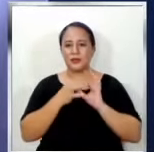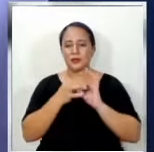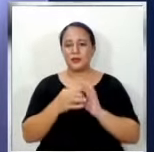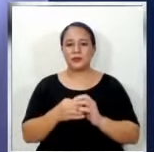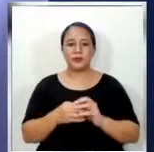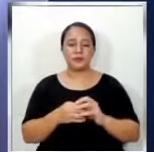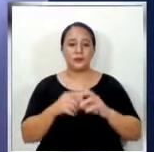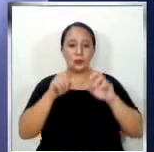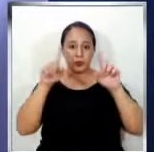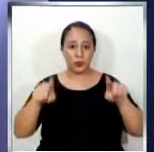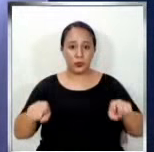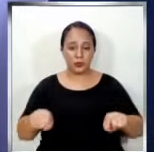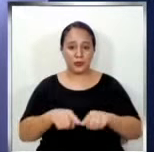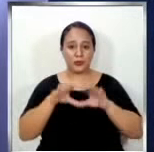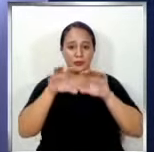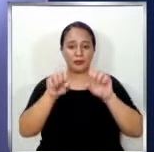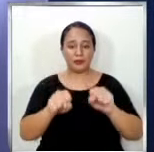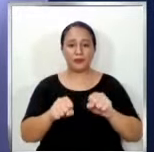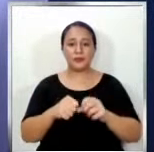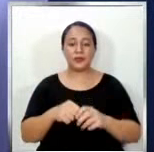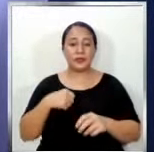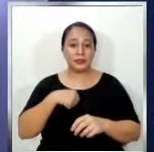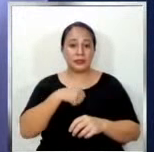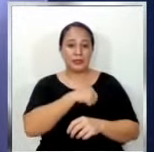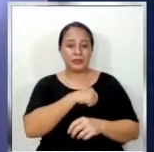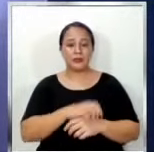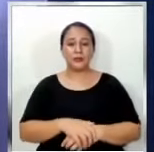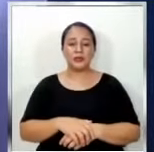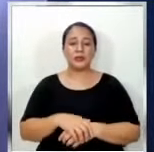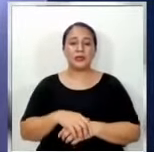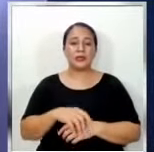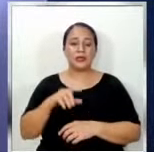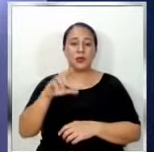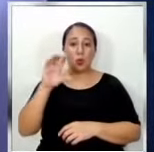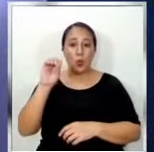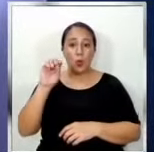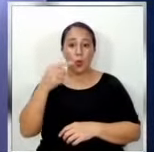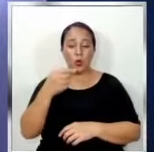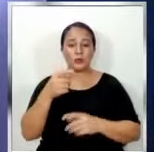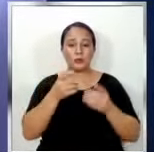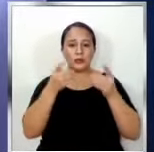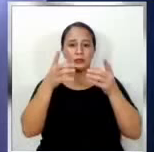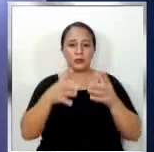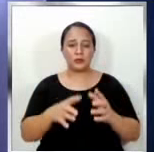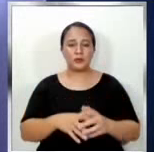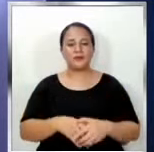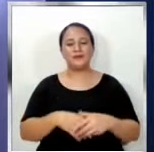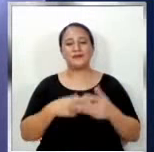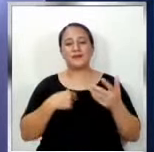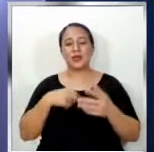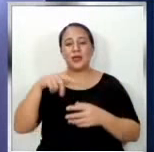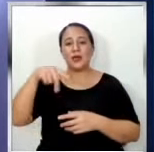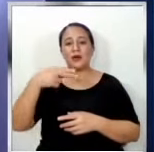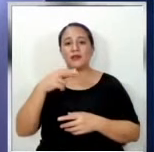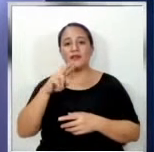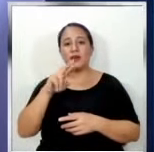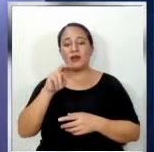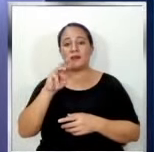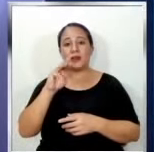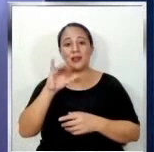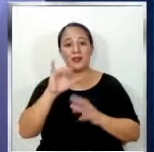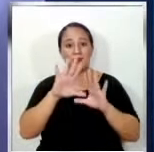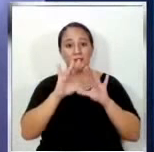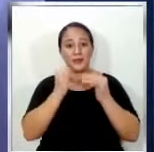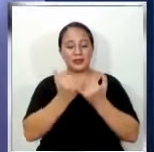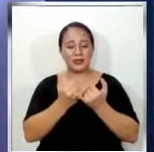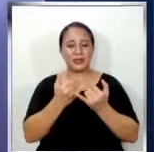Senado, inaresto na po si Lincoln Ong, isang direktor ng kontrobersyal na Farmily Pharmaceutical Corporation na